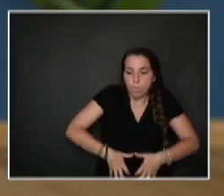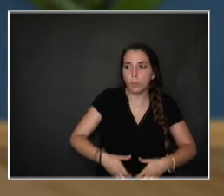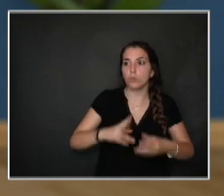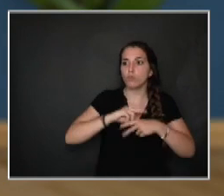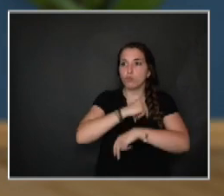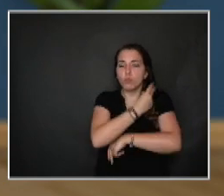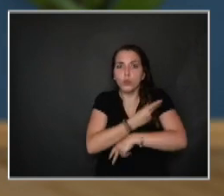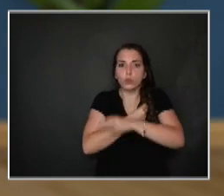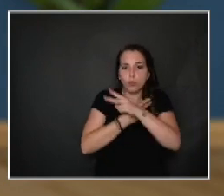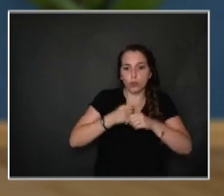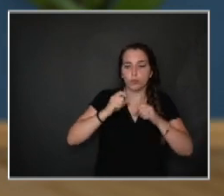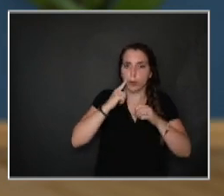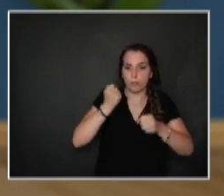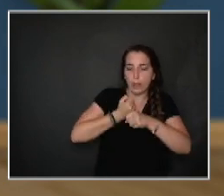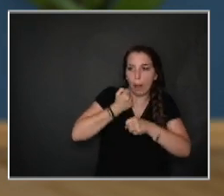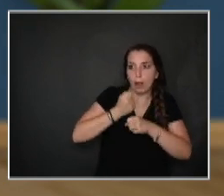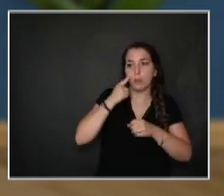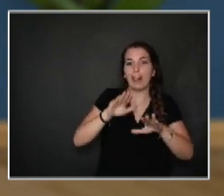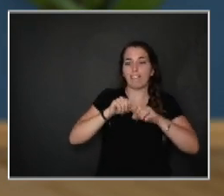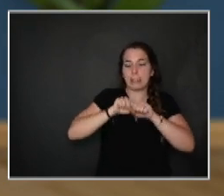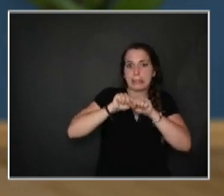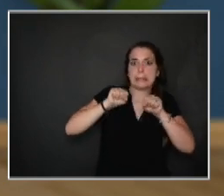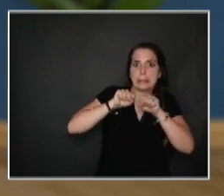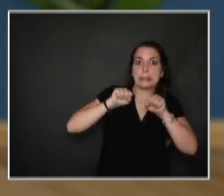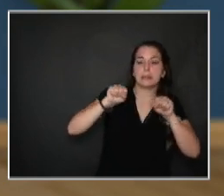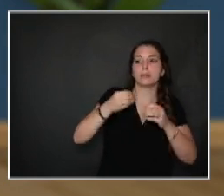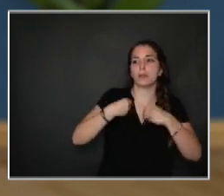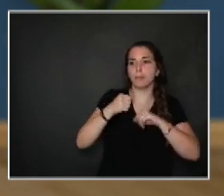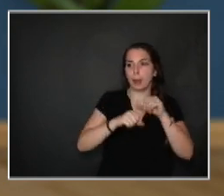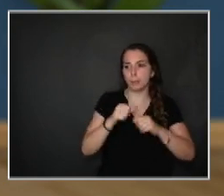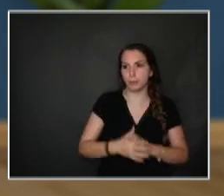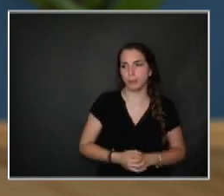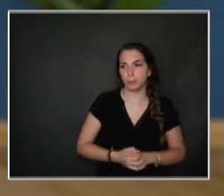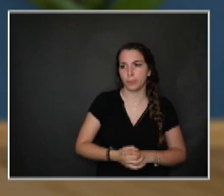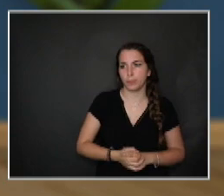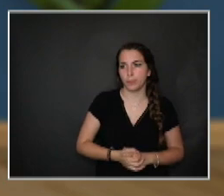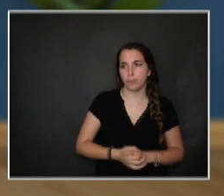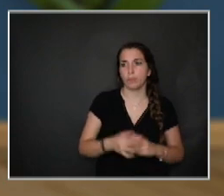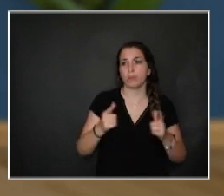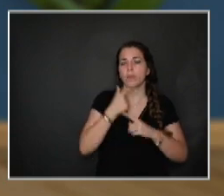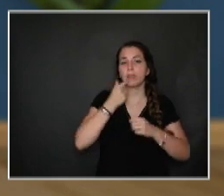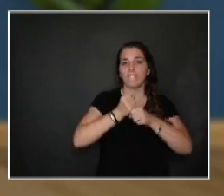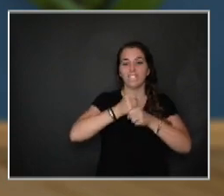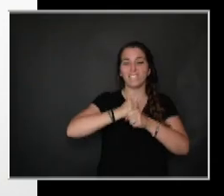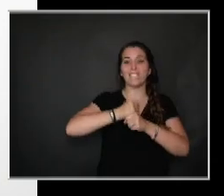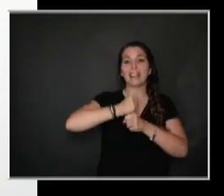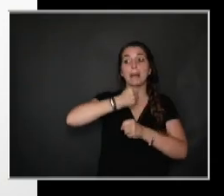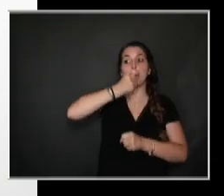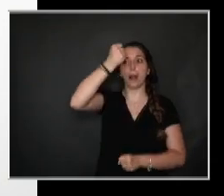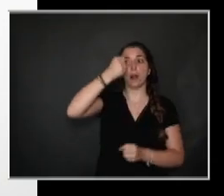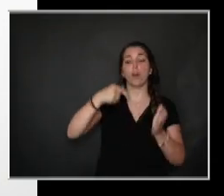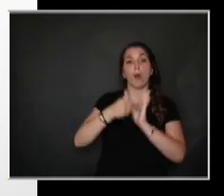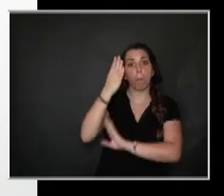pour éviter cette cambrure qui favorise ce syndrome facétaire. Les manipulations vertébrales, quand elles sont faites par